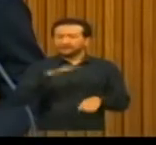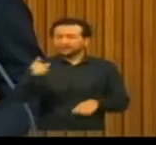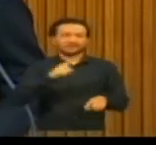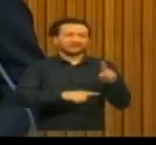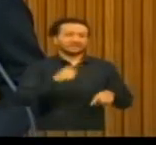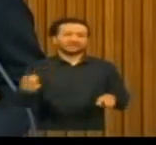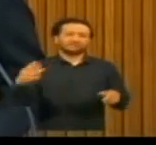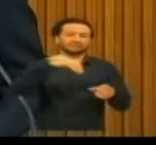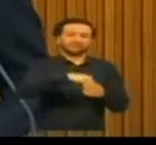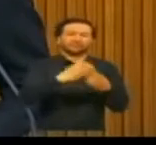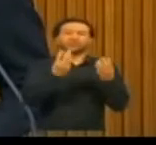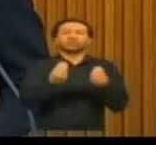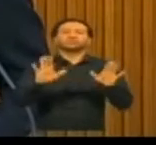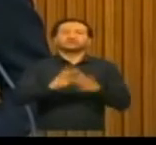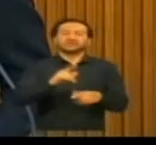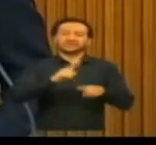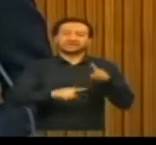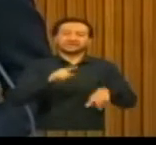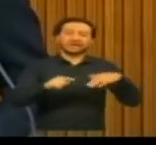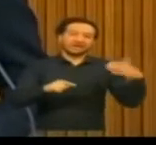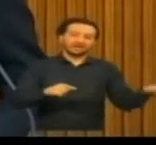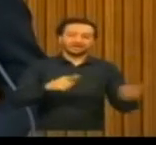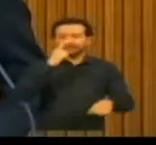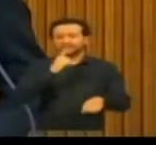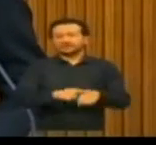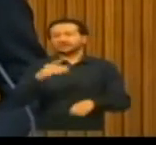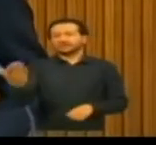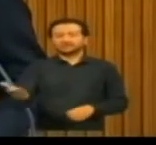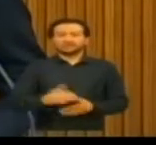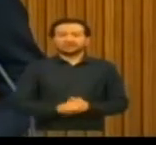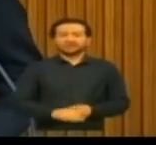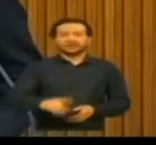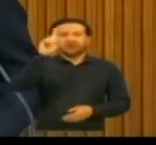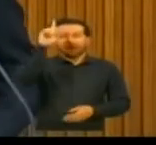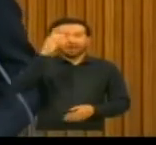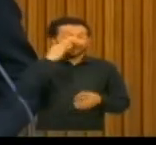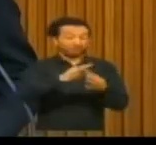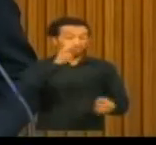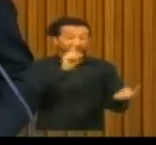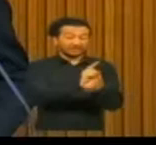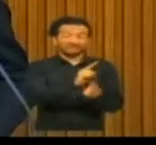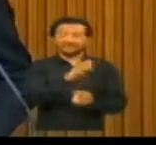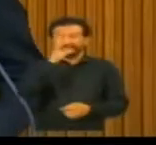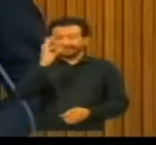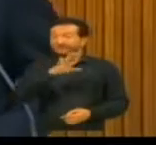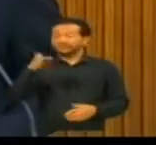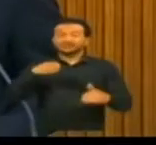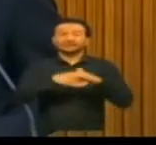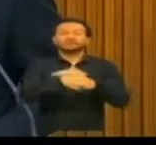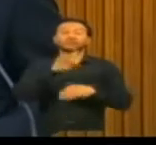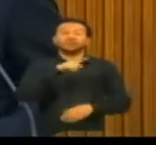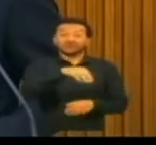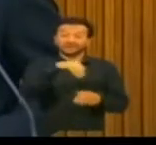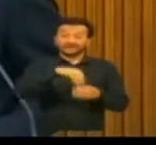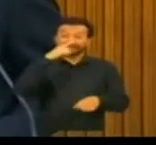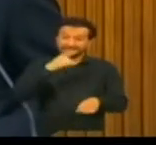kurban edilmemelidir. Siyaset ayrıdır, inanç ayrıdır. Allah'la kul arasına kimse girmeyecekse onun